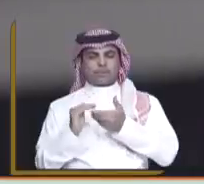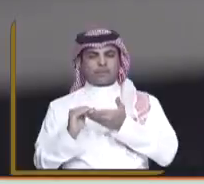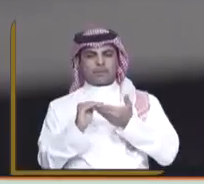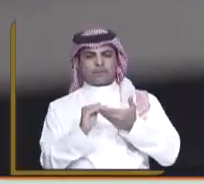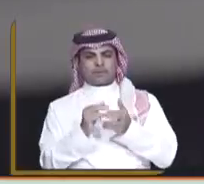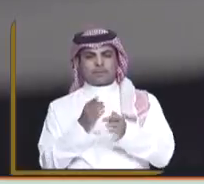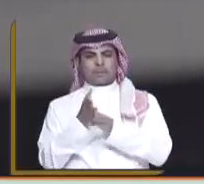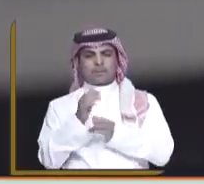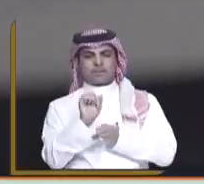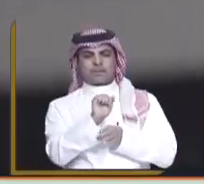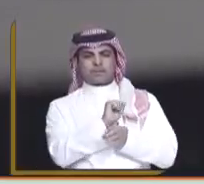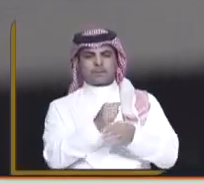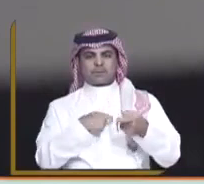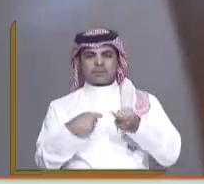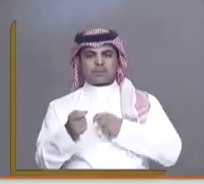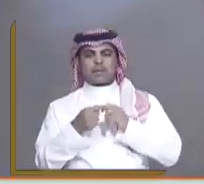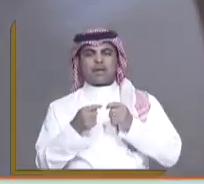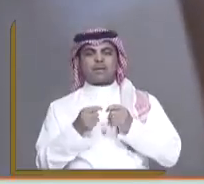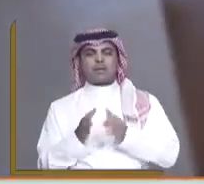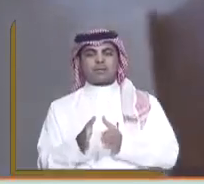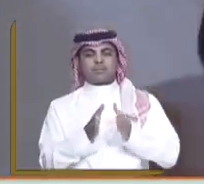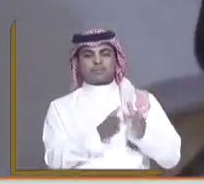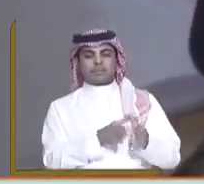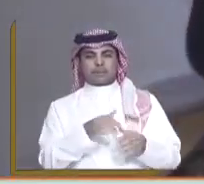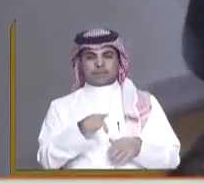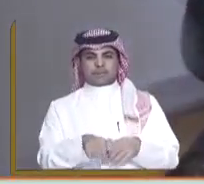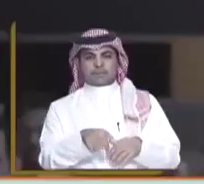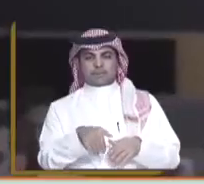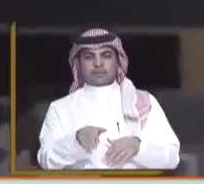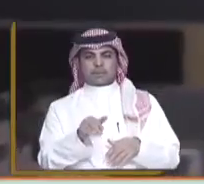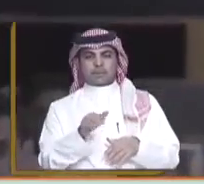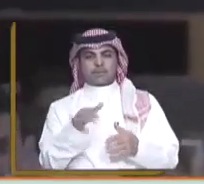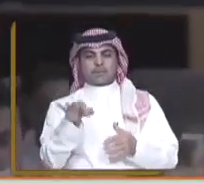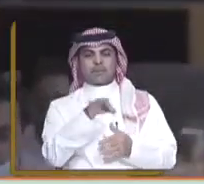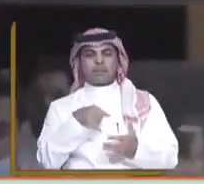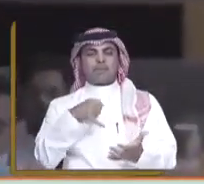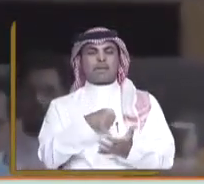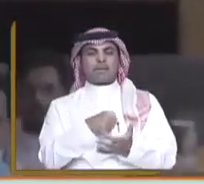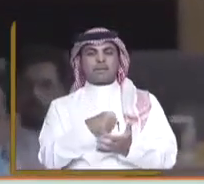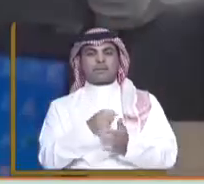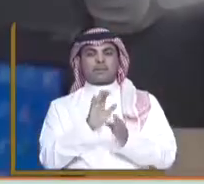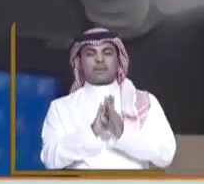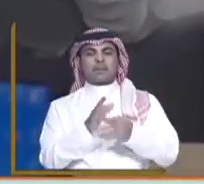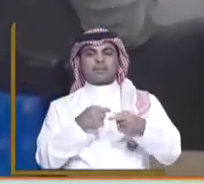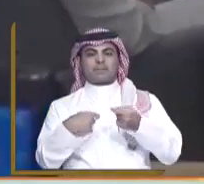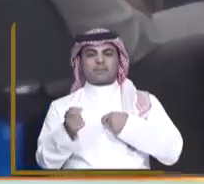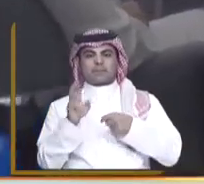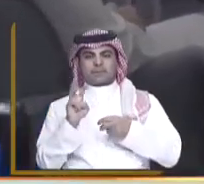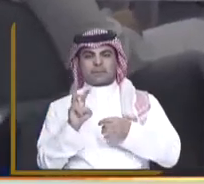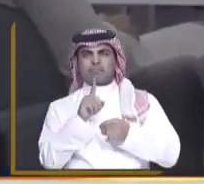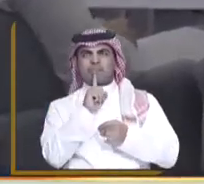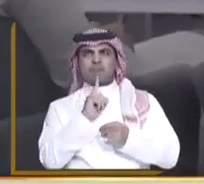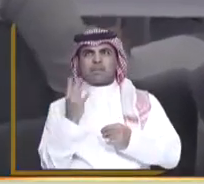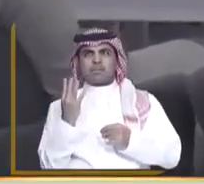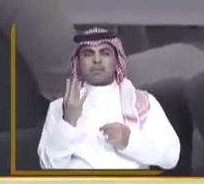والمتخصصين في تجاره الالكترونيه حيث ستقام الجوله في مركز دعم المنشات بجده خلال الفتره من الرابع